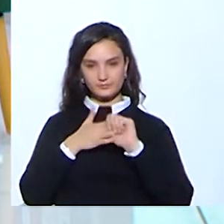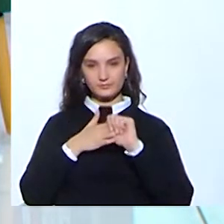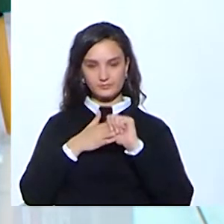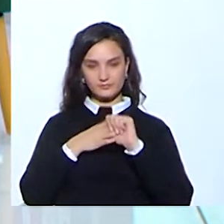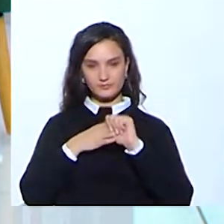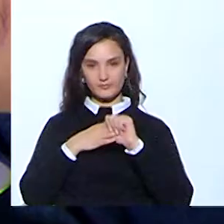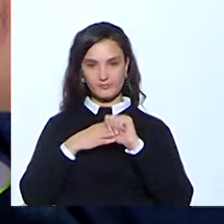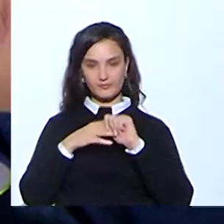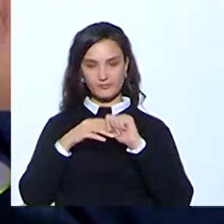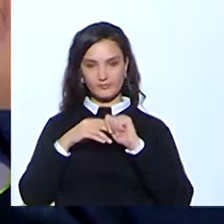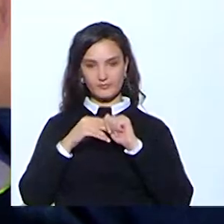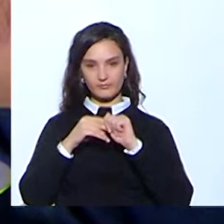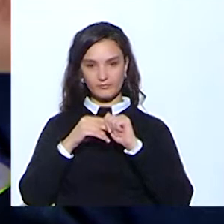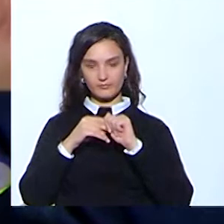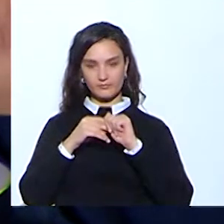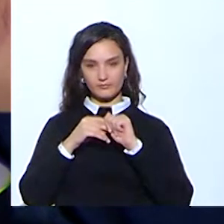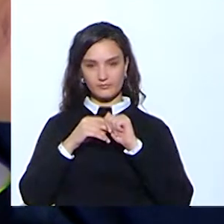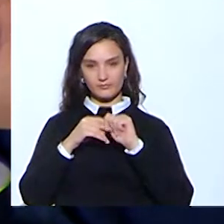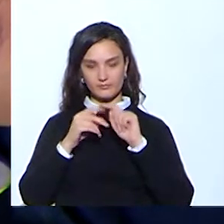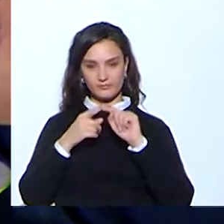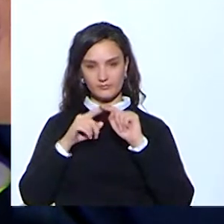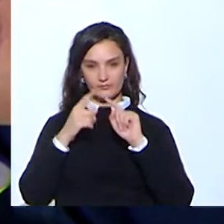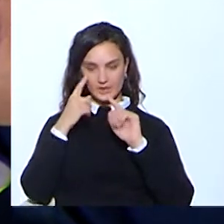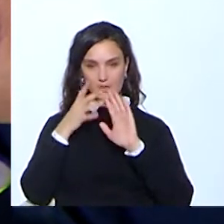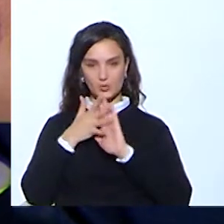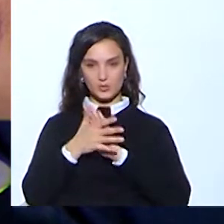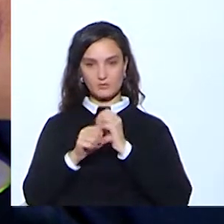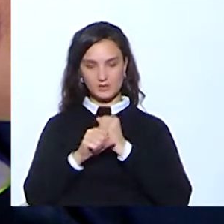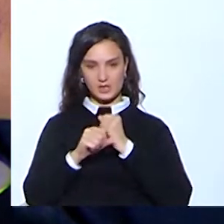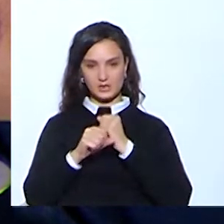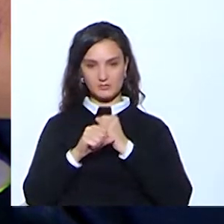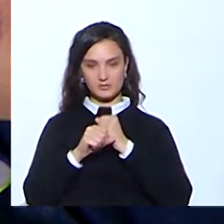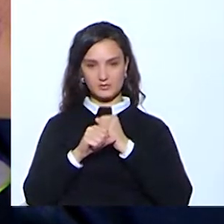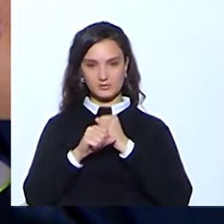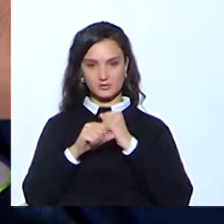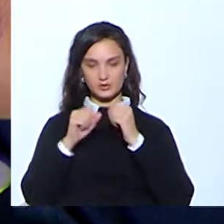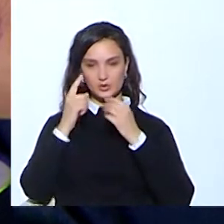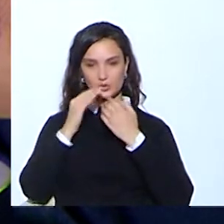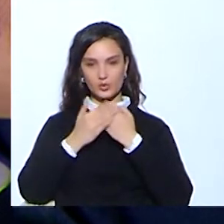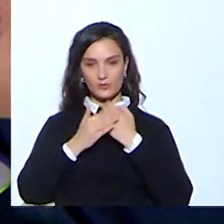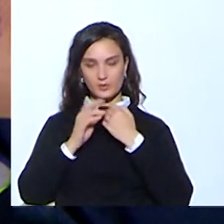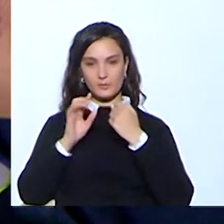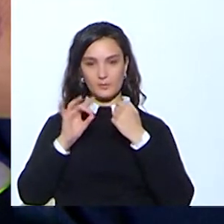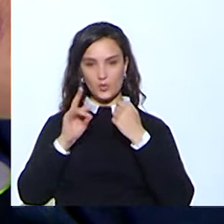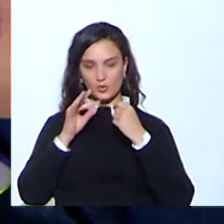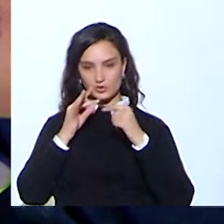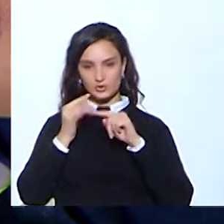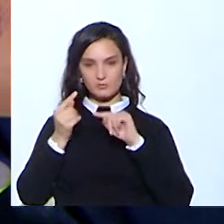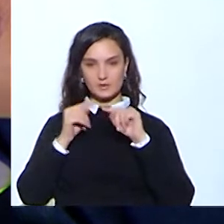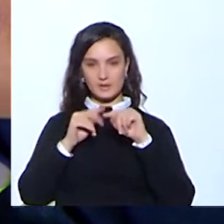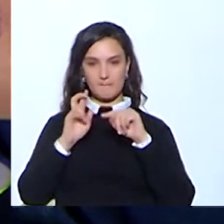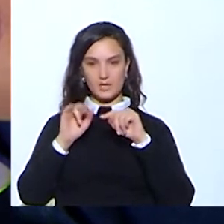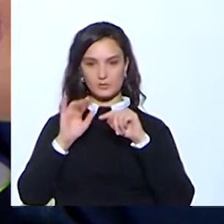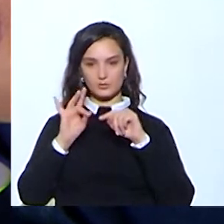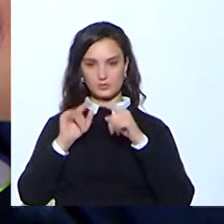აკეთებს გამოსახულებას. გამოსახულებას ატარებს. გაივლის გამოსახულება რქოვანას, გაივლის ბროლს და ფოკუსირდება